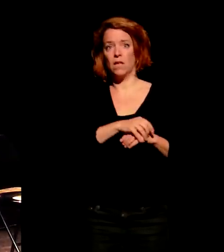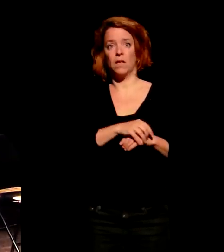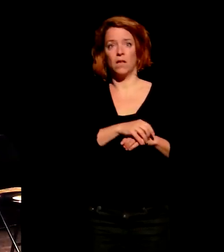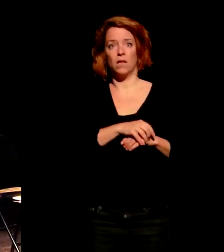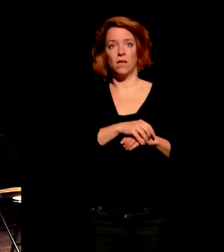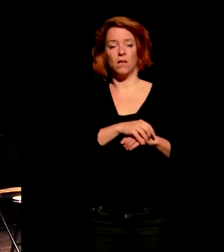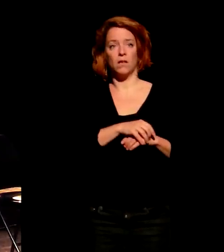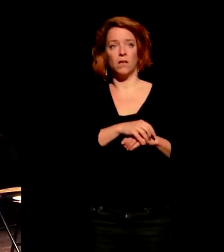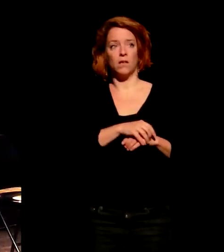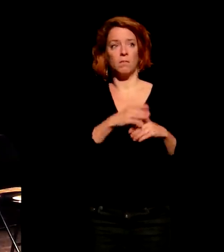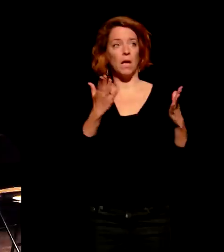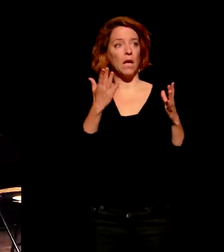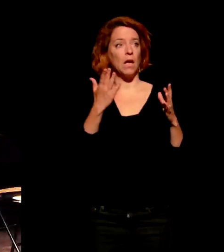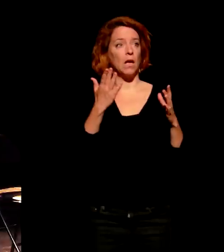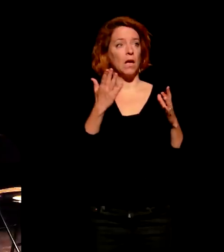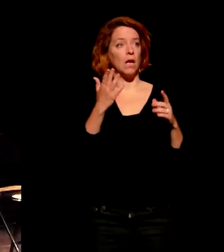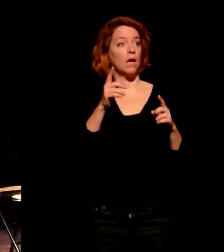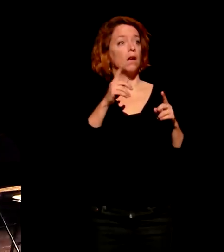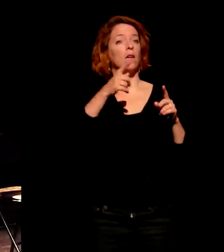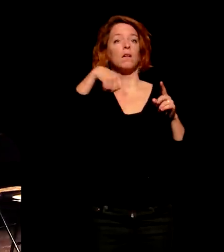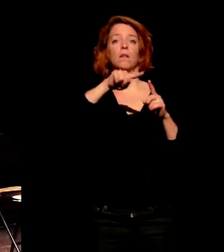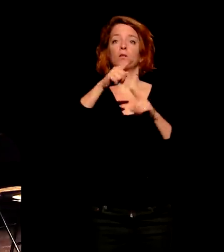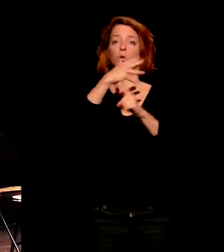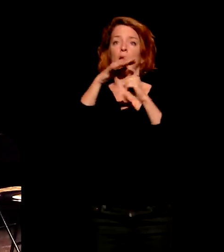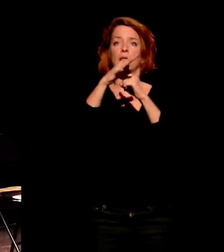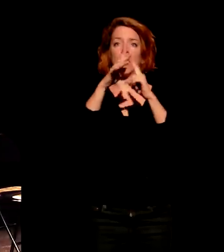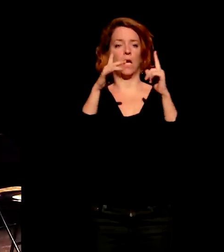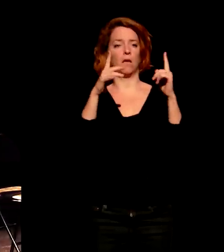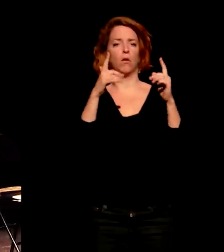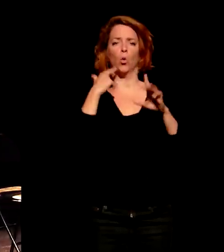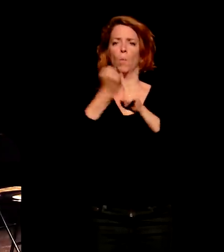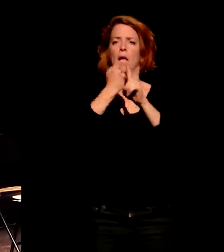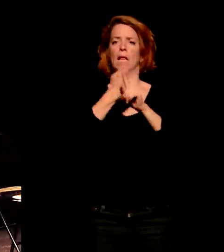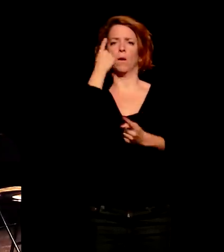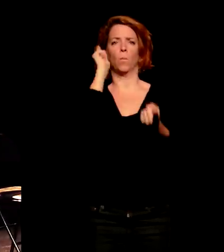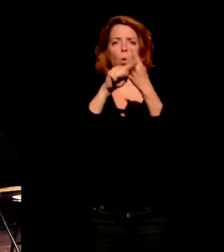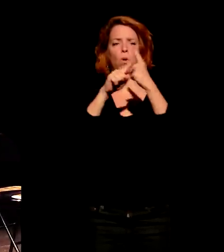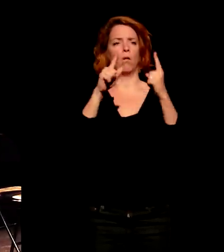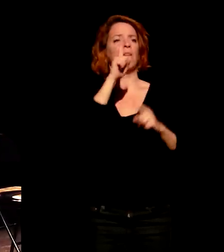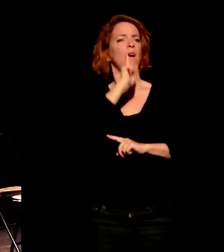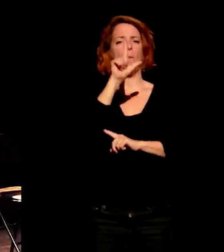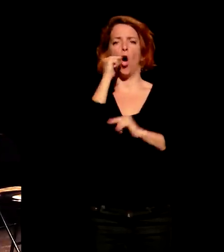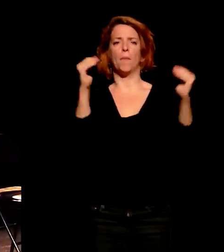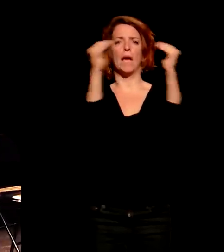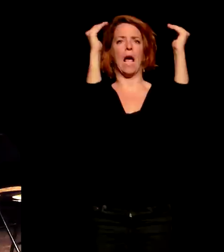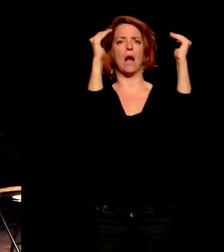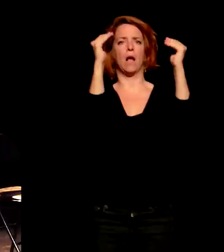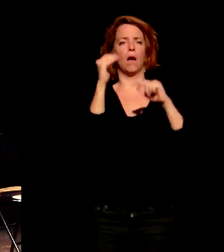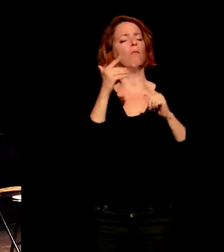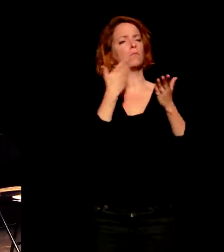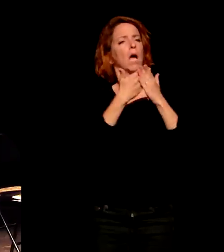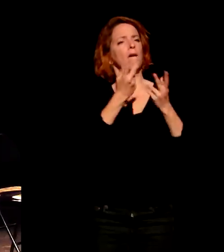qui revendique l'égalité entre les hommes et les femmes est supérieure à une société qui pratique l'excision, eh bien, c'est qu'on est obligé de penser en